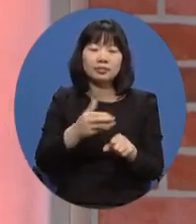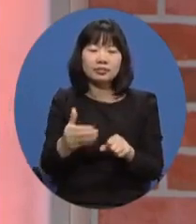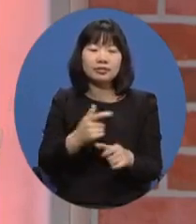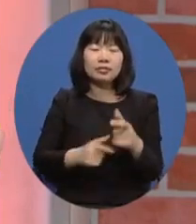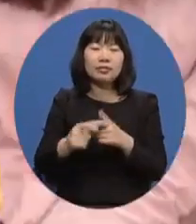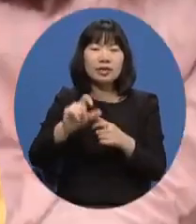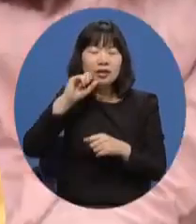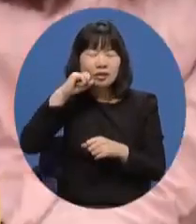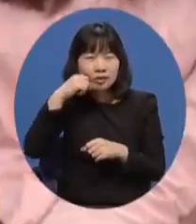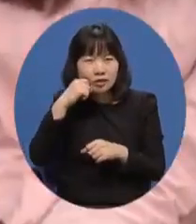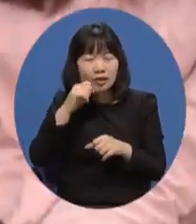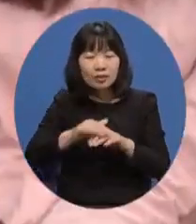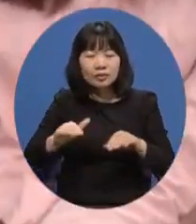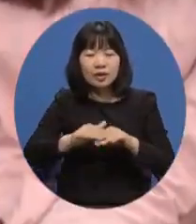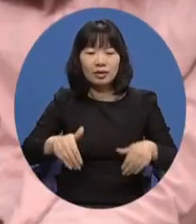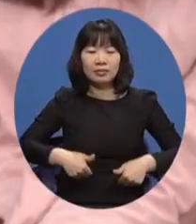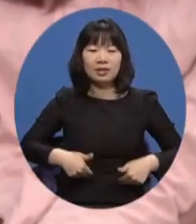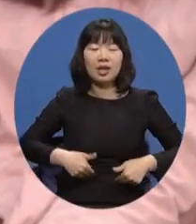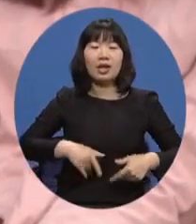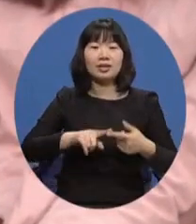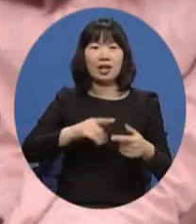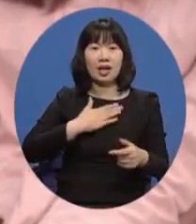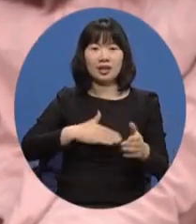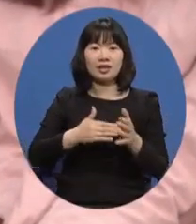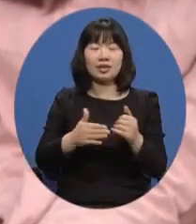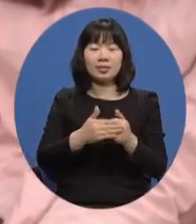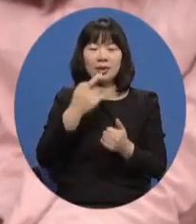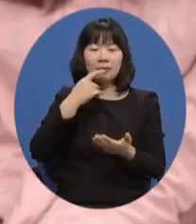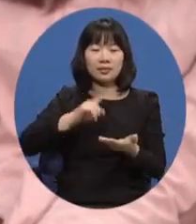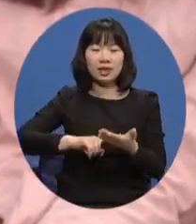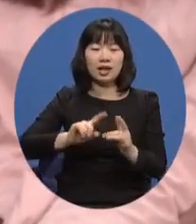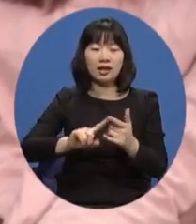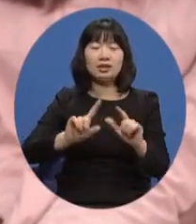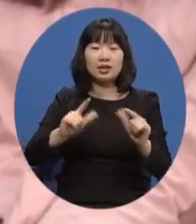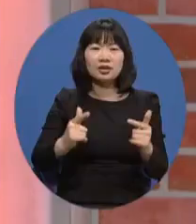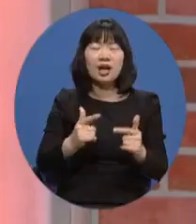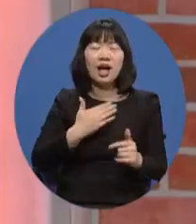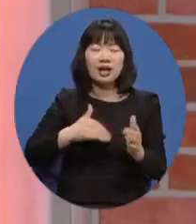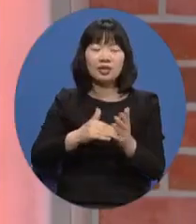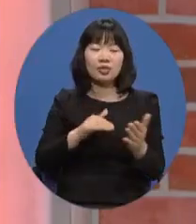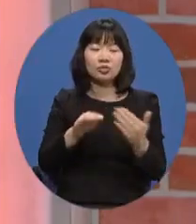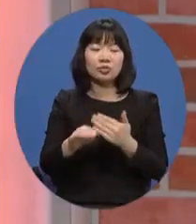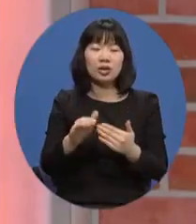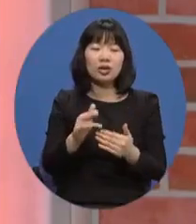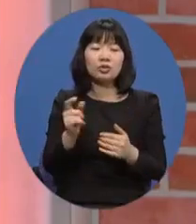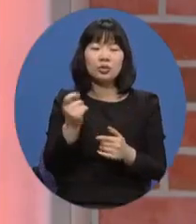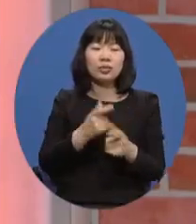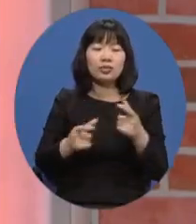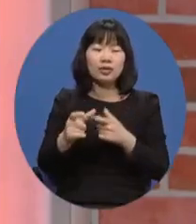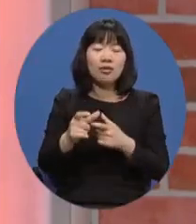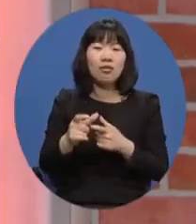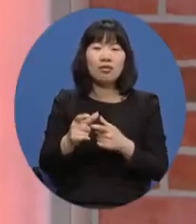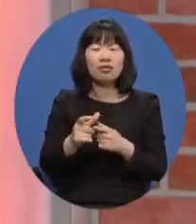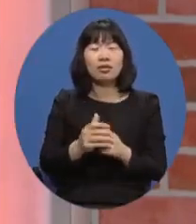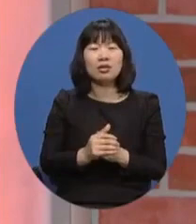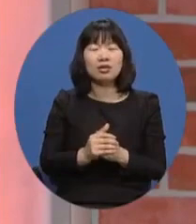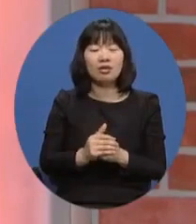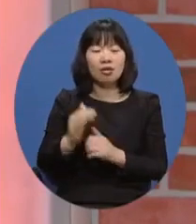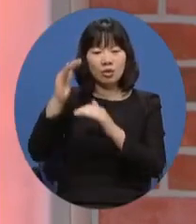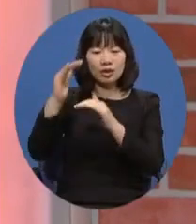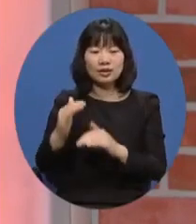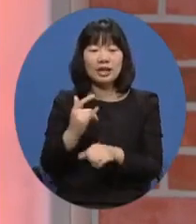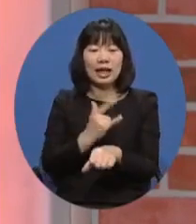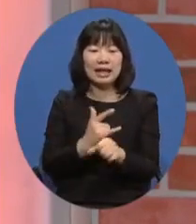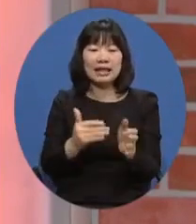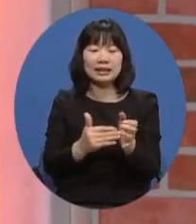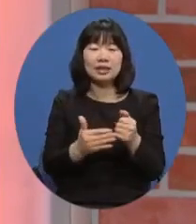어려운 방정식을 풀어내야 된단 말이에요. 이걸 하나 알았다고 해서 쉬워지는 게 아니라 이걸 알고 나면 그 다음에 좀더 어려운 그 과정을 해내야